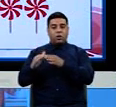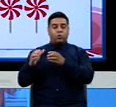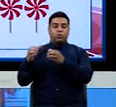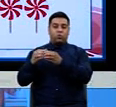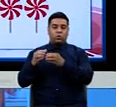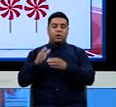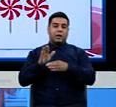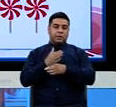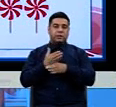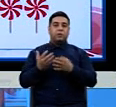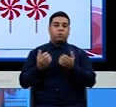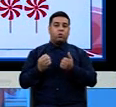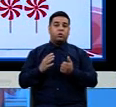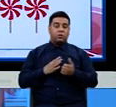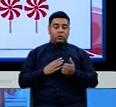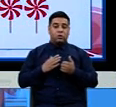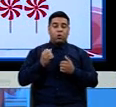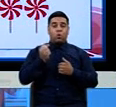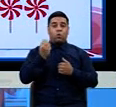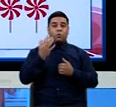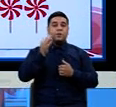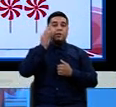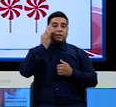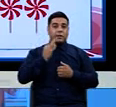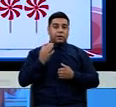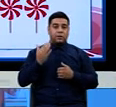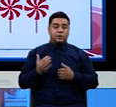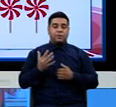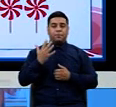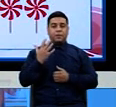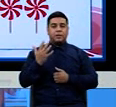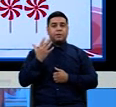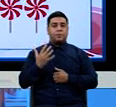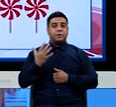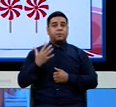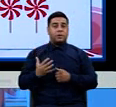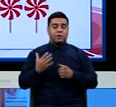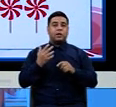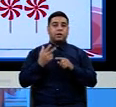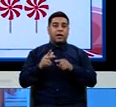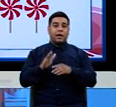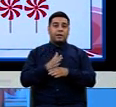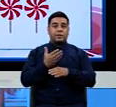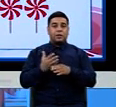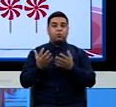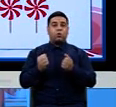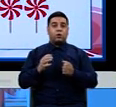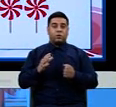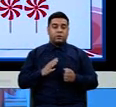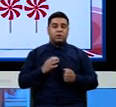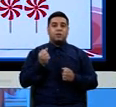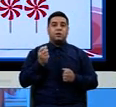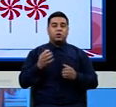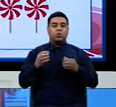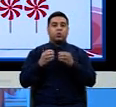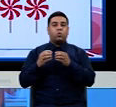qilib ajratib oldik. 15 ta shirinlikni 5 ta 5 tadan qilib ajratganimizda nechta guruh